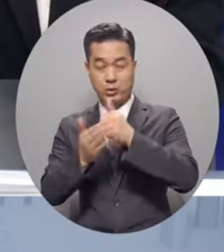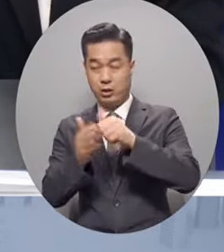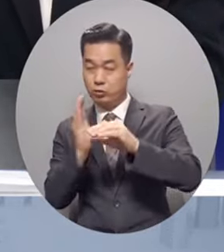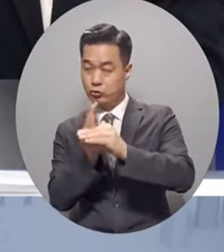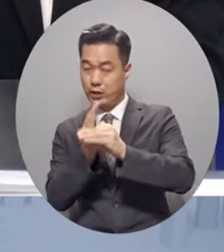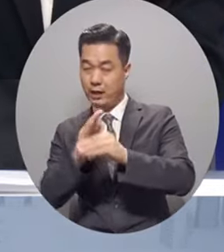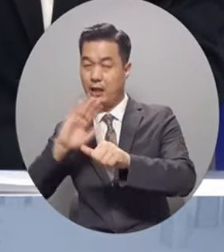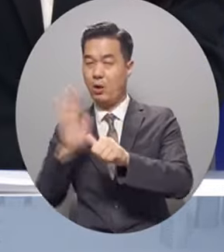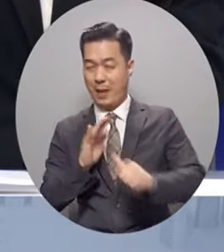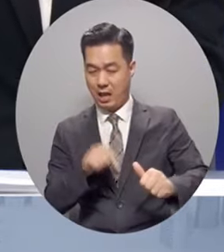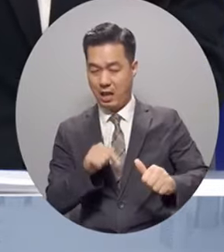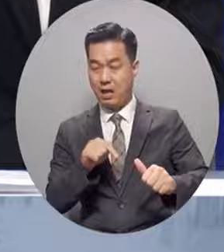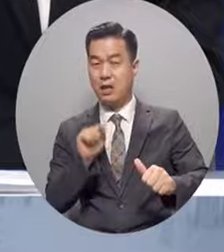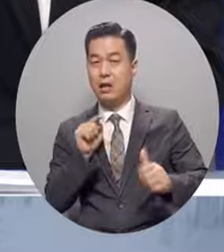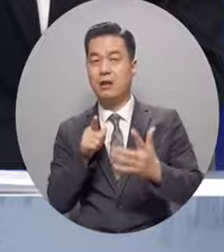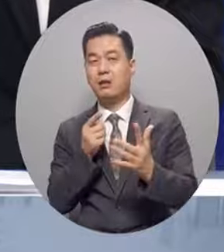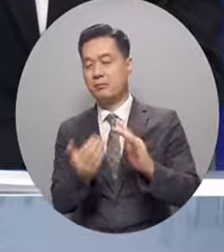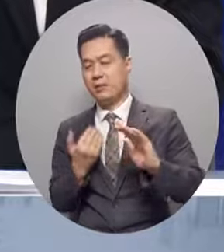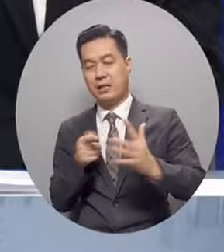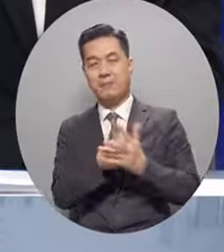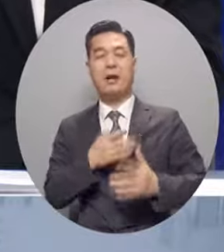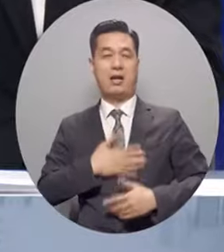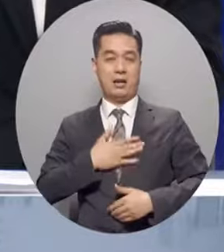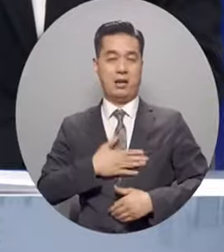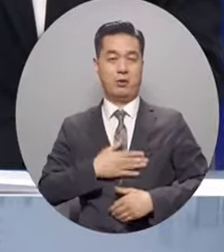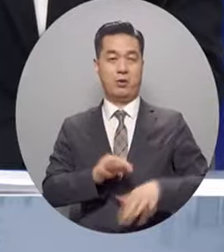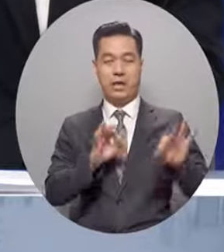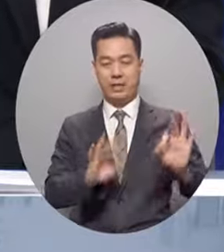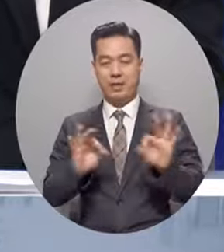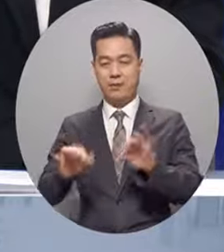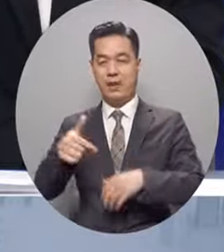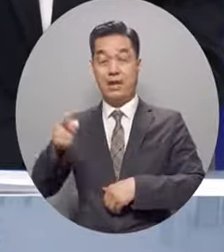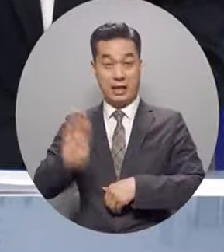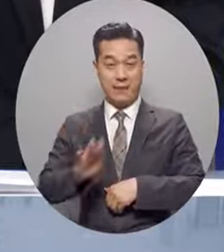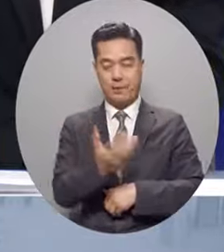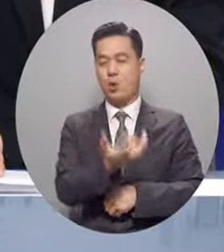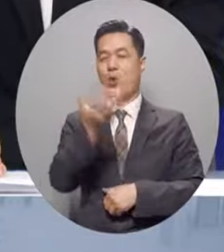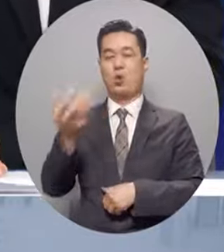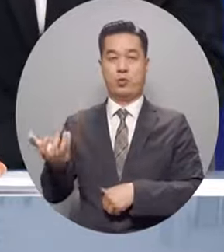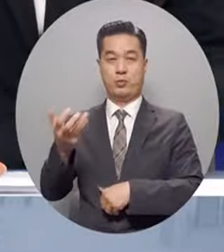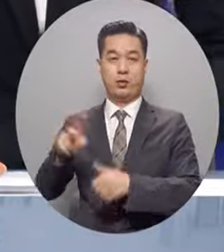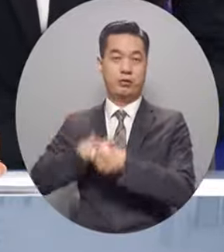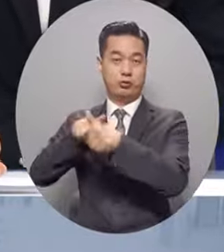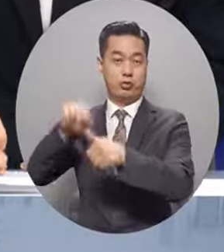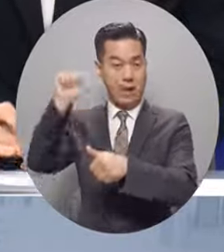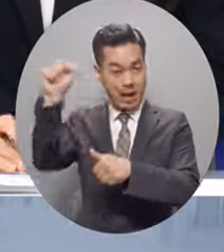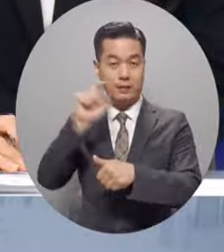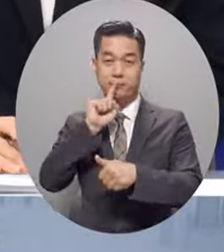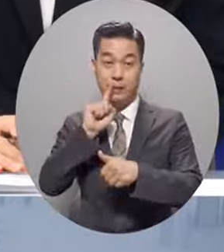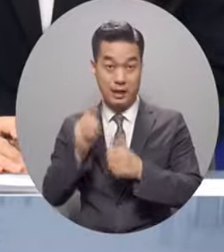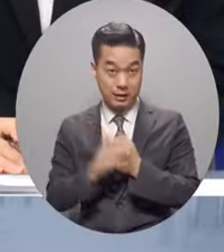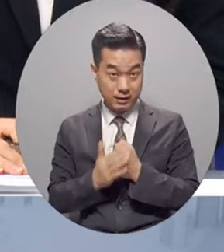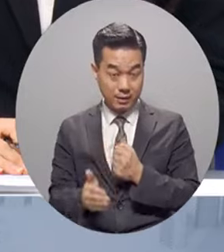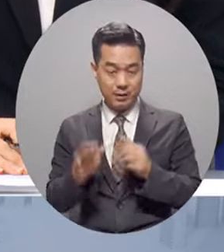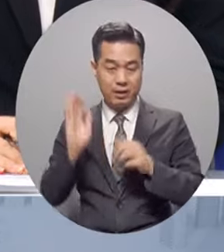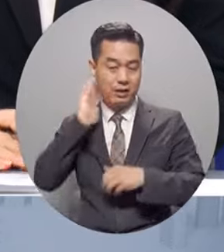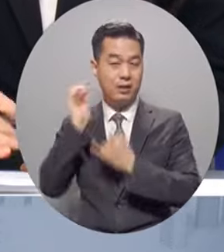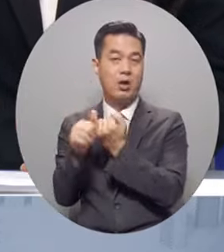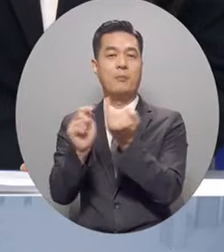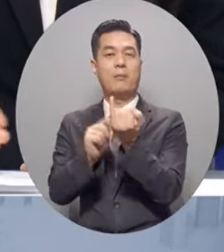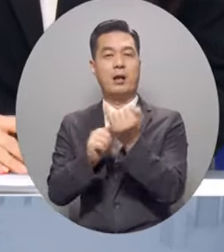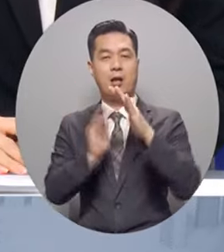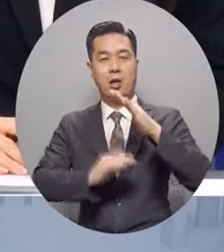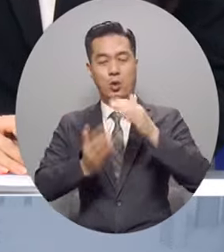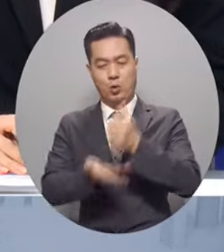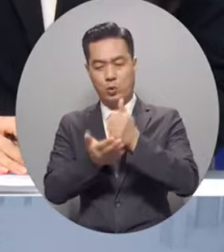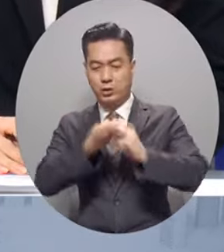들었고 그래서 김전 의원이 김해 갑으로 지역구 옮겨서 출마 한거다 이런 의혹도 제기되면서 김건희 여사의 공청 의혹이